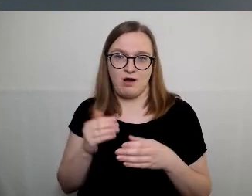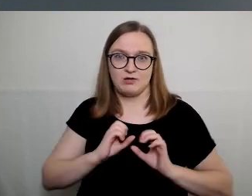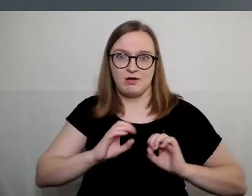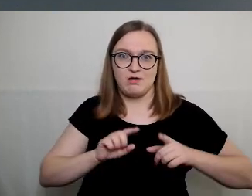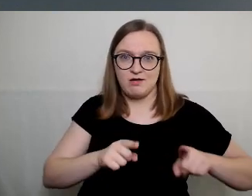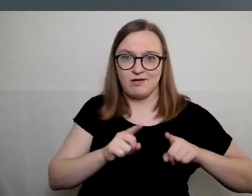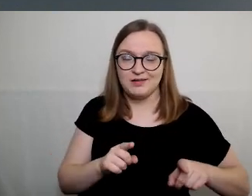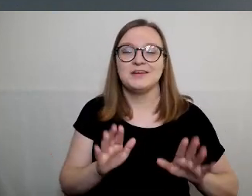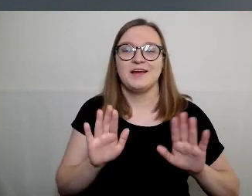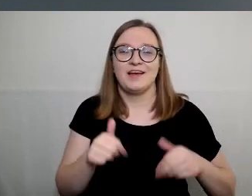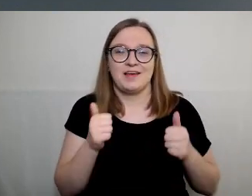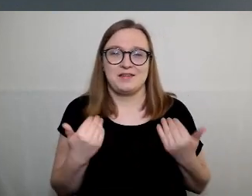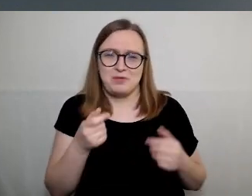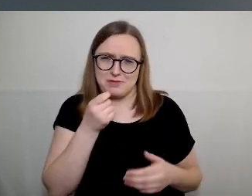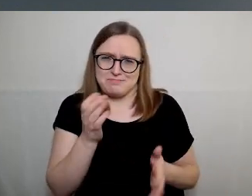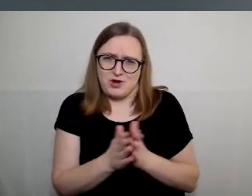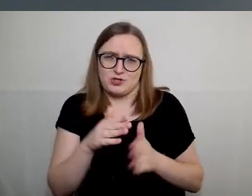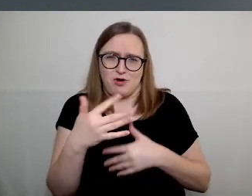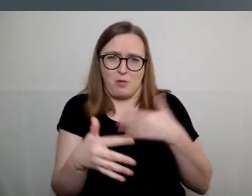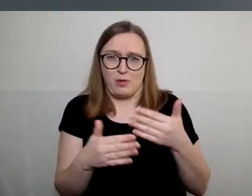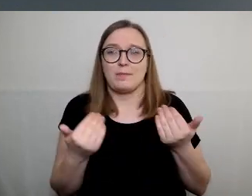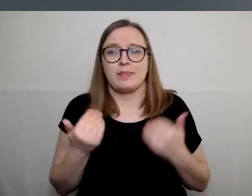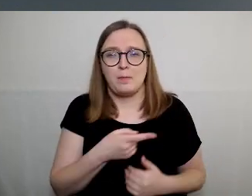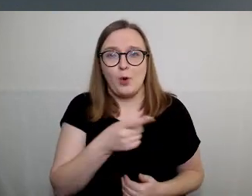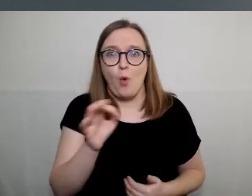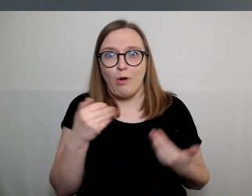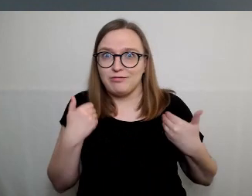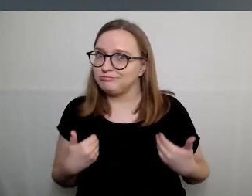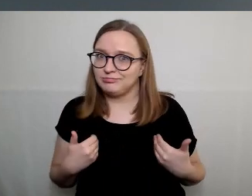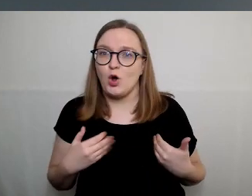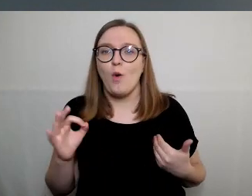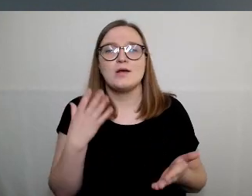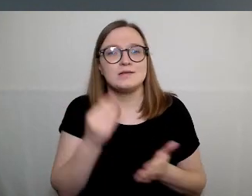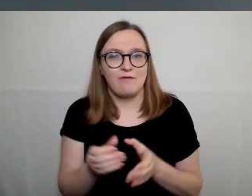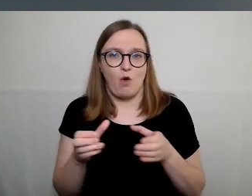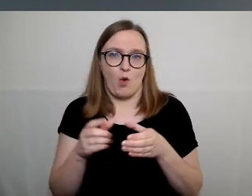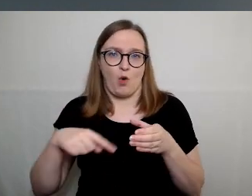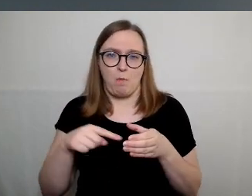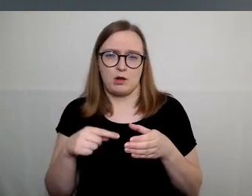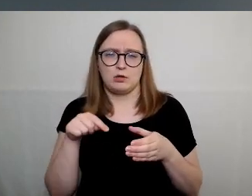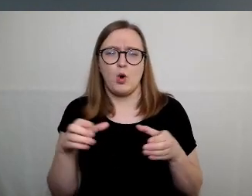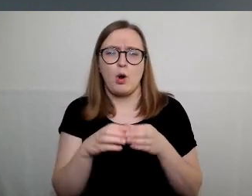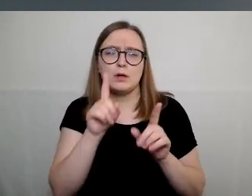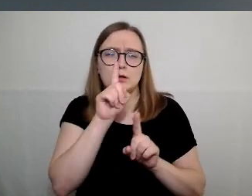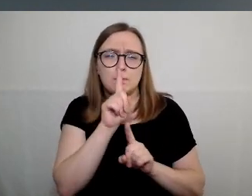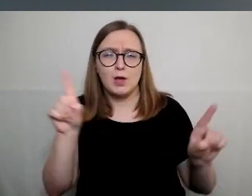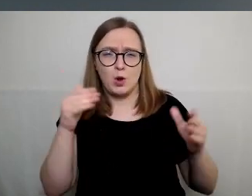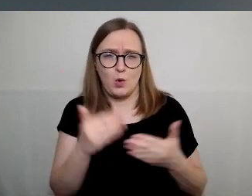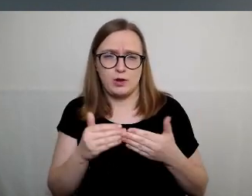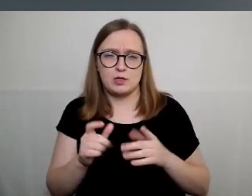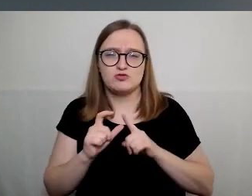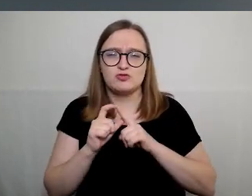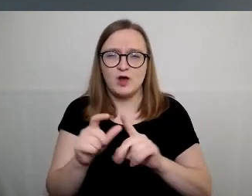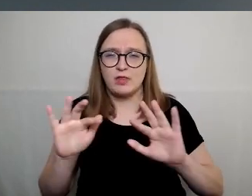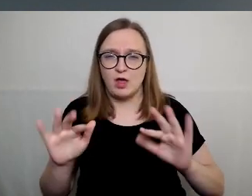kalbėsit apie savo komandą. Ir kodėl jinai yra išskirtinė ir ką jinai žada. Ir aš net nebejoju, kad Jūs visi protingai kalbėsit